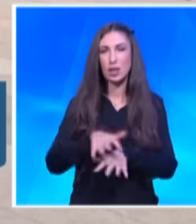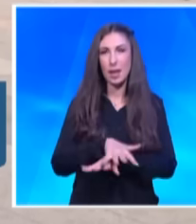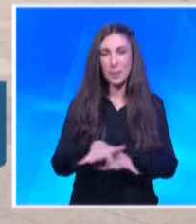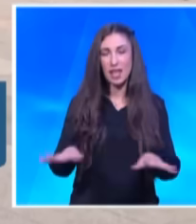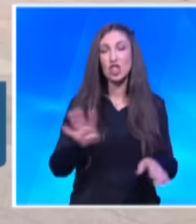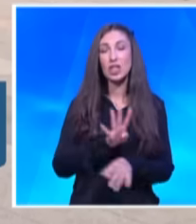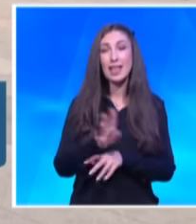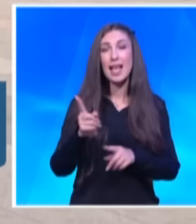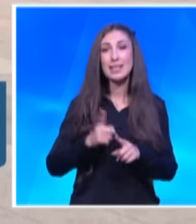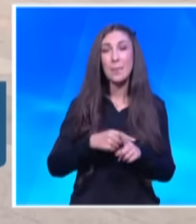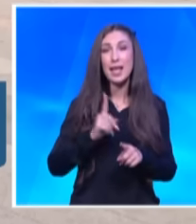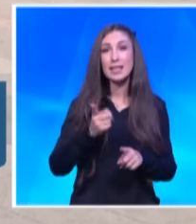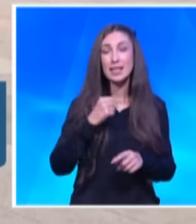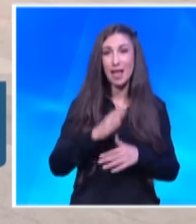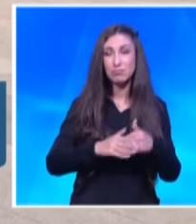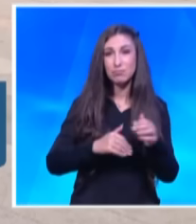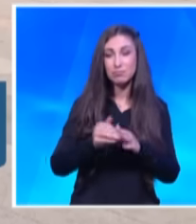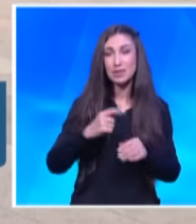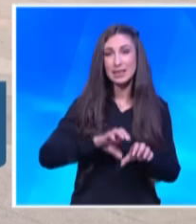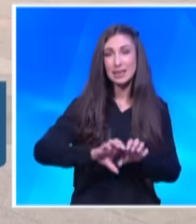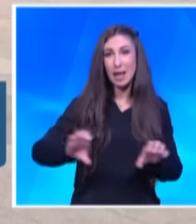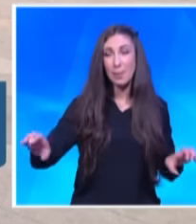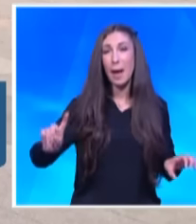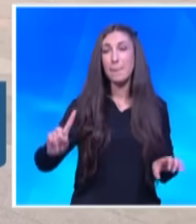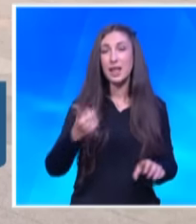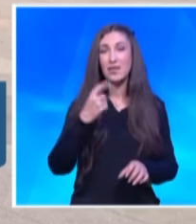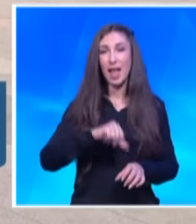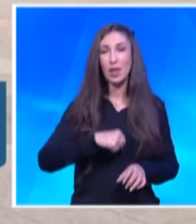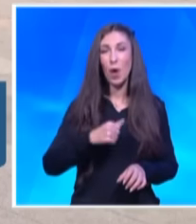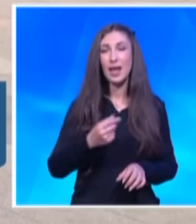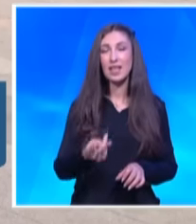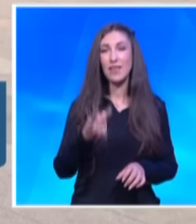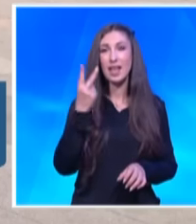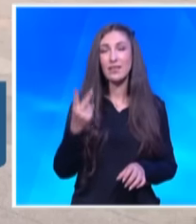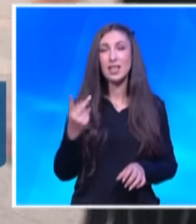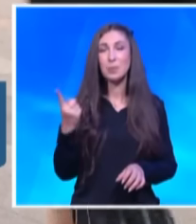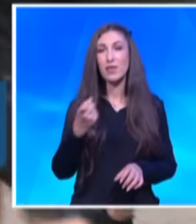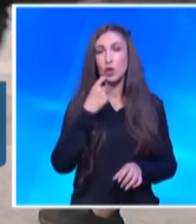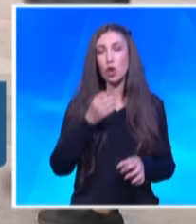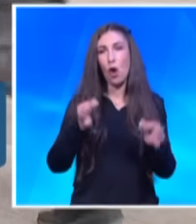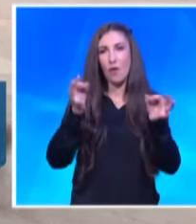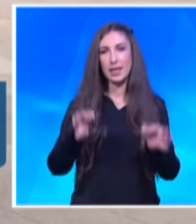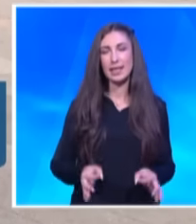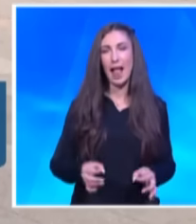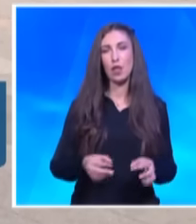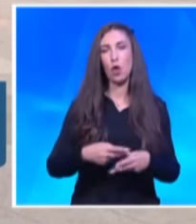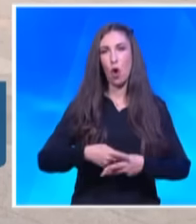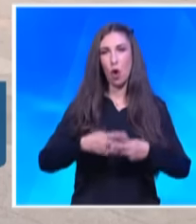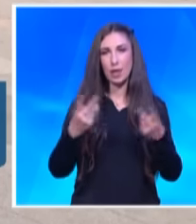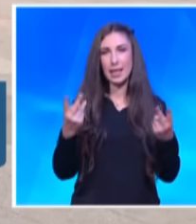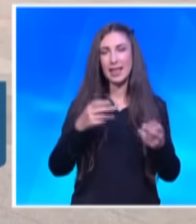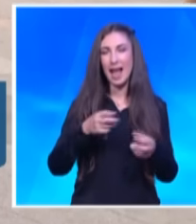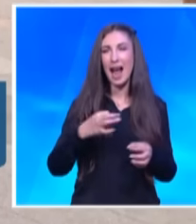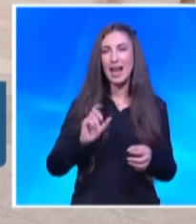са нужни за изграждането на тръбата, а на 1 януари 2021 година официално и тържествено потича